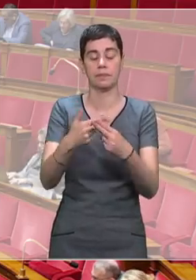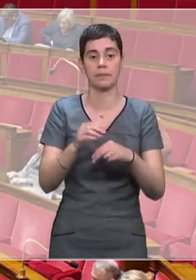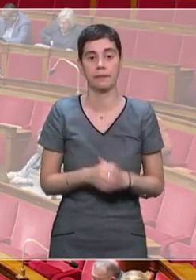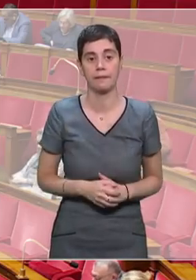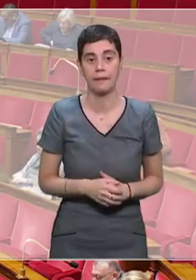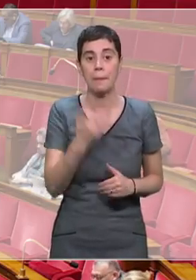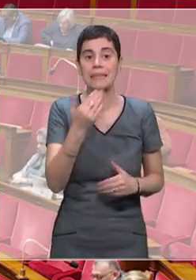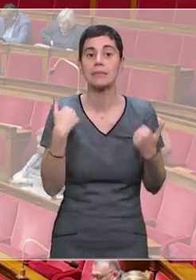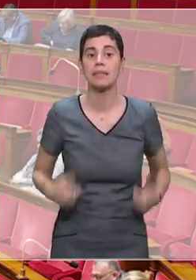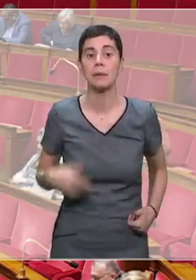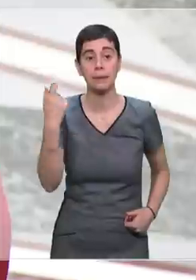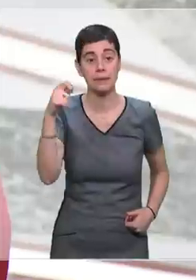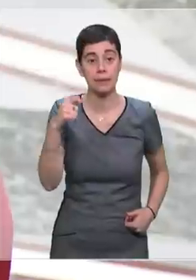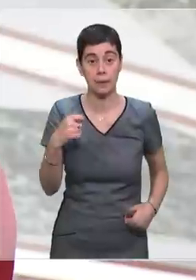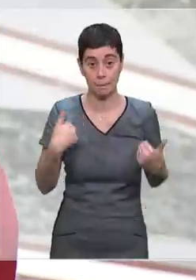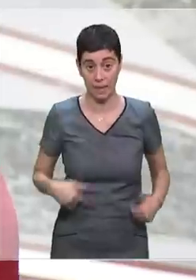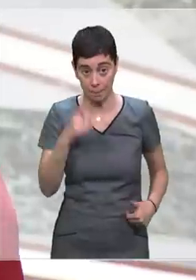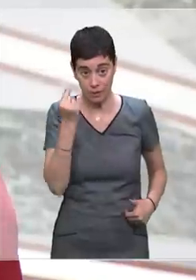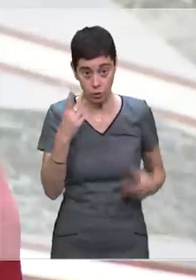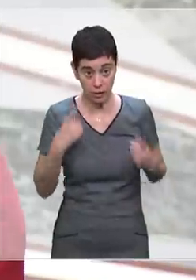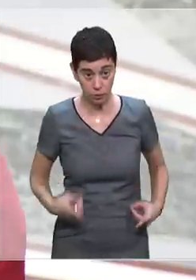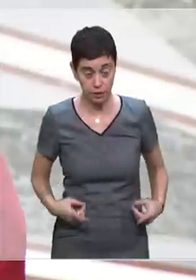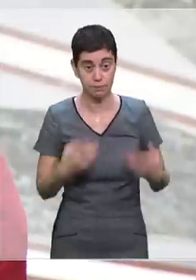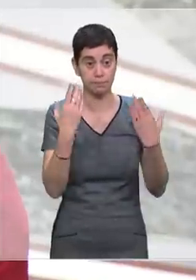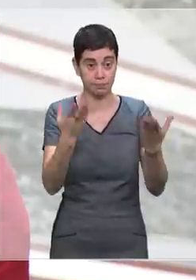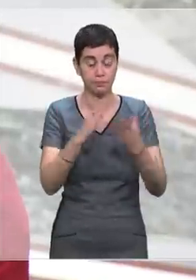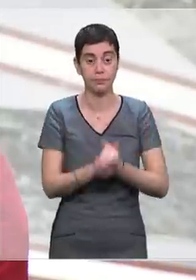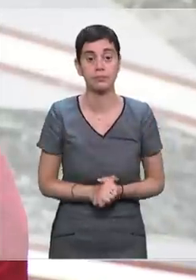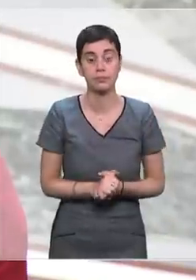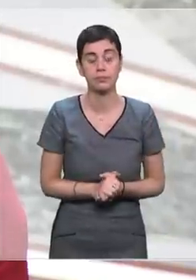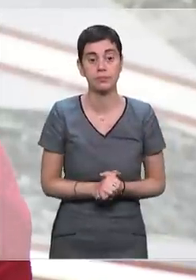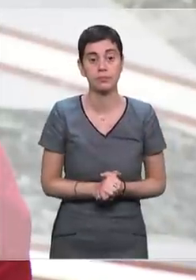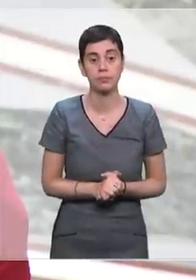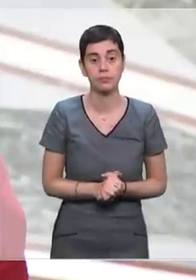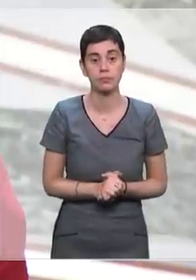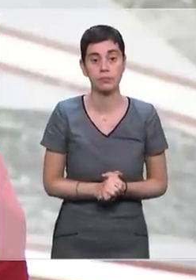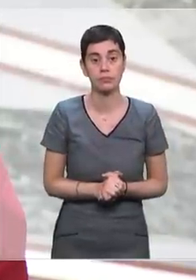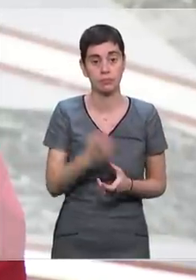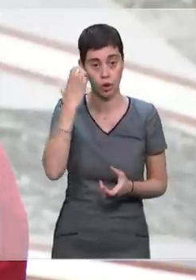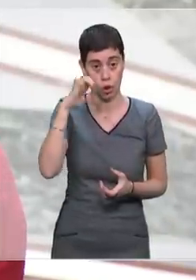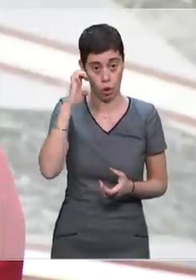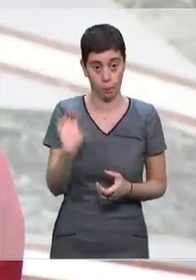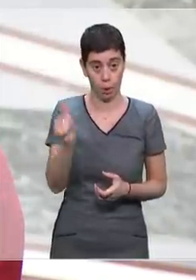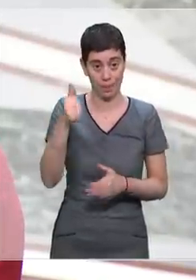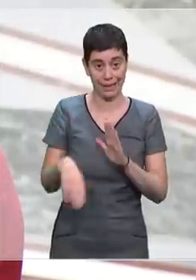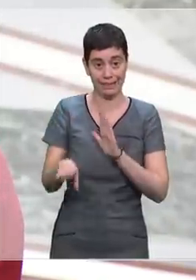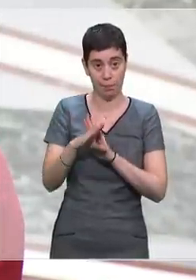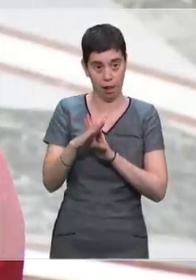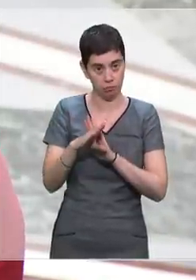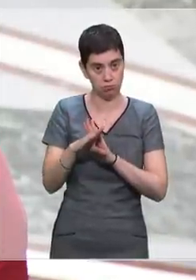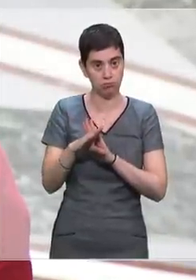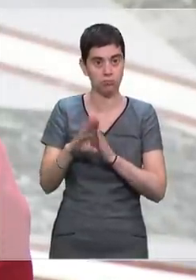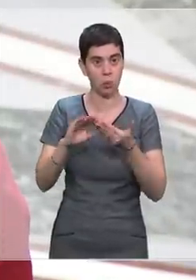Madame la Présidente, Mesdames et Messieurs les députés, Monsieur le député Dominique Potier. L'Europe est d'abord une communauté de